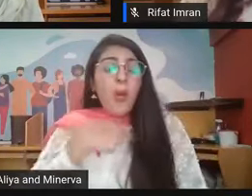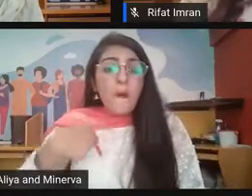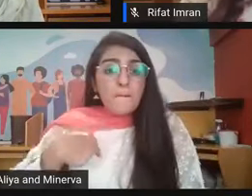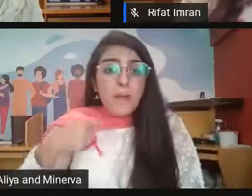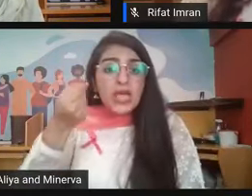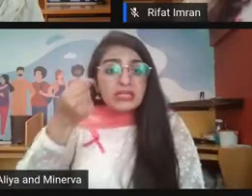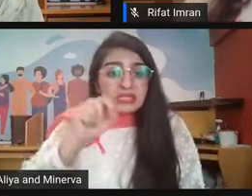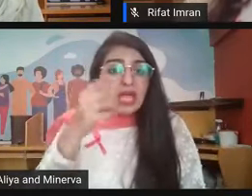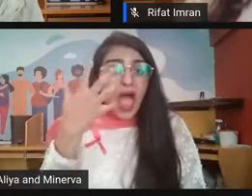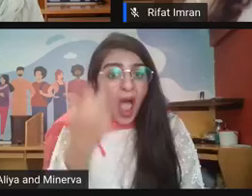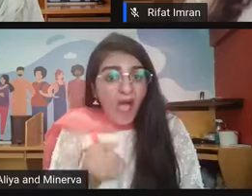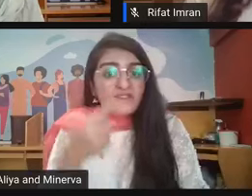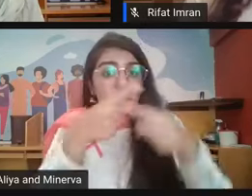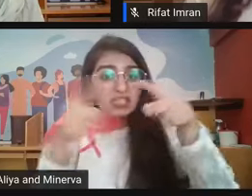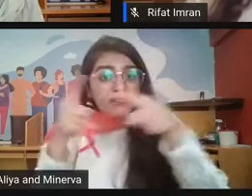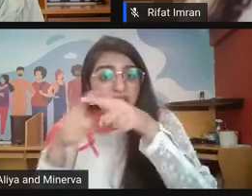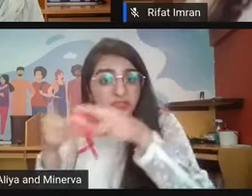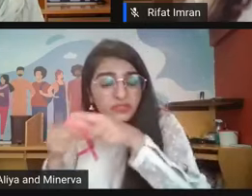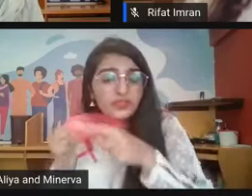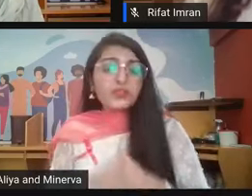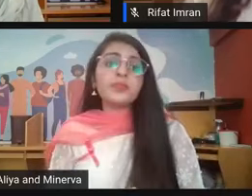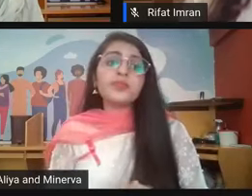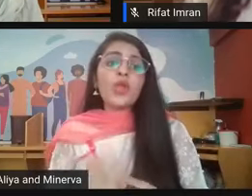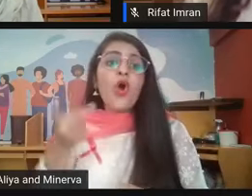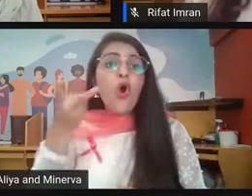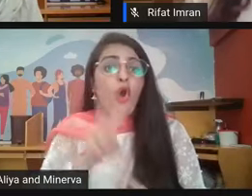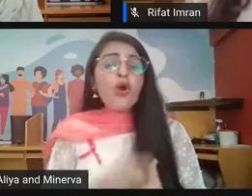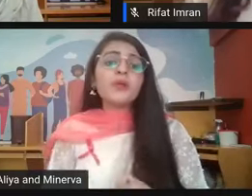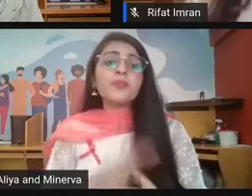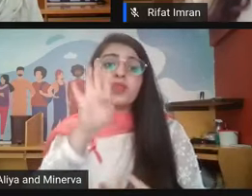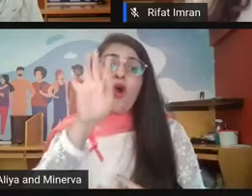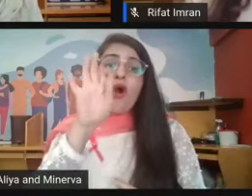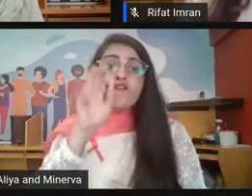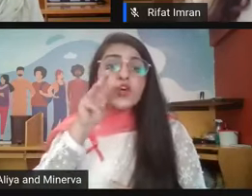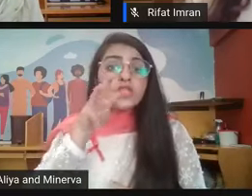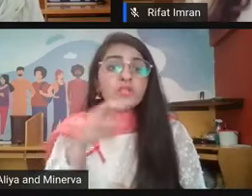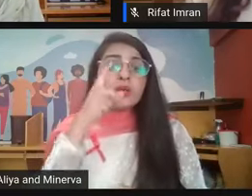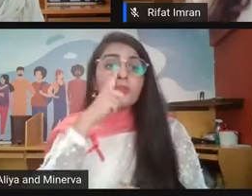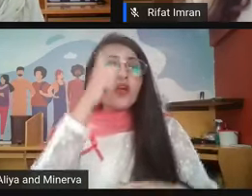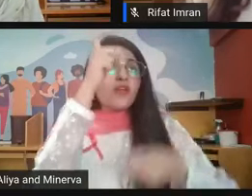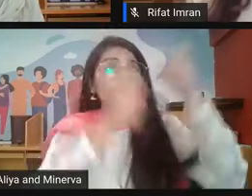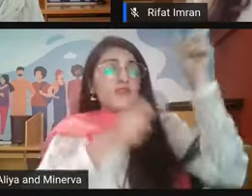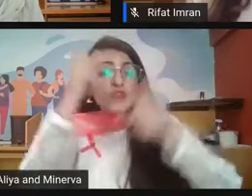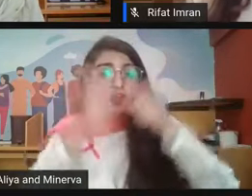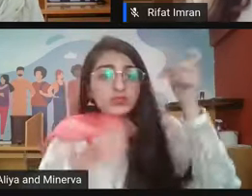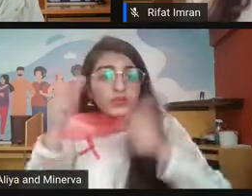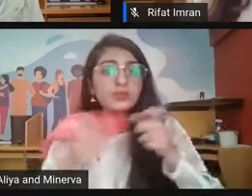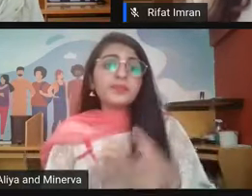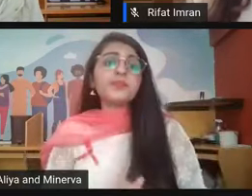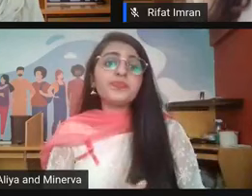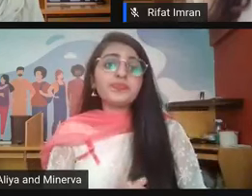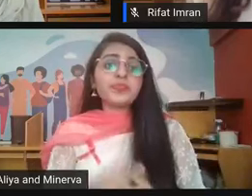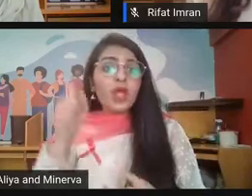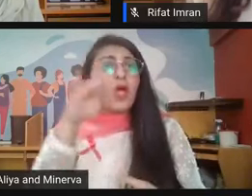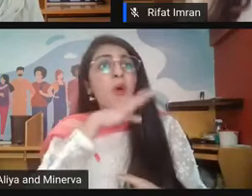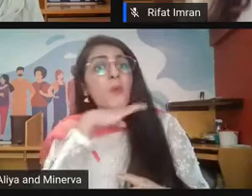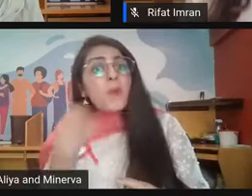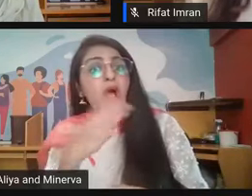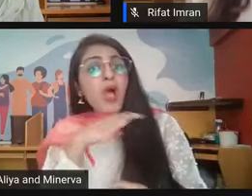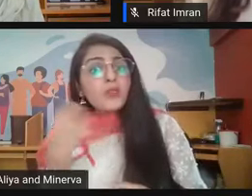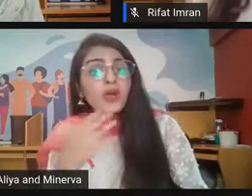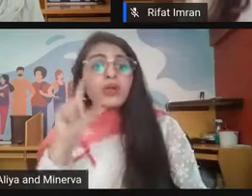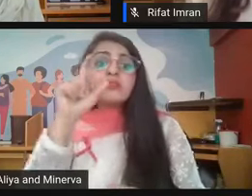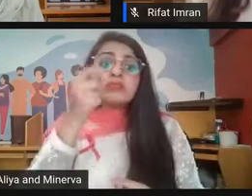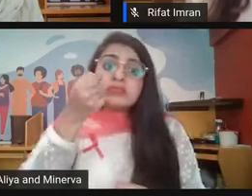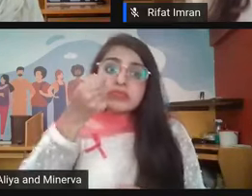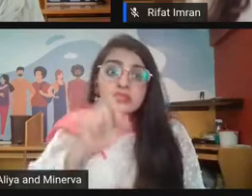diseases. Now, out of them, around 40,000 females they expired because of breast